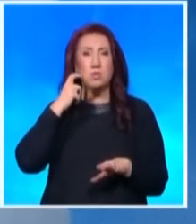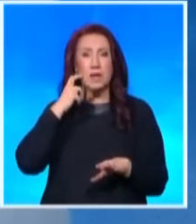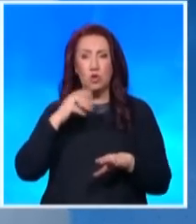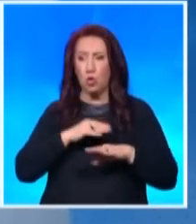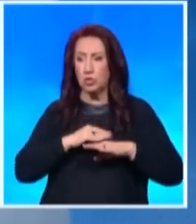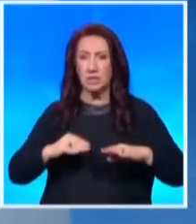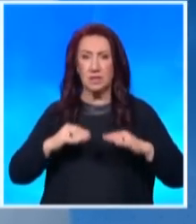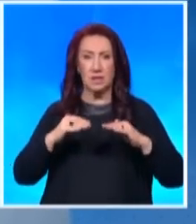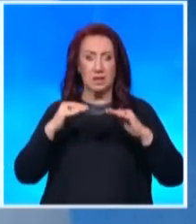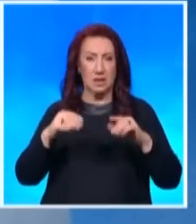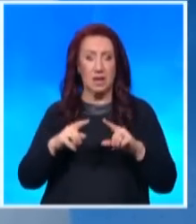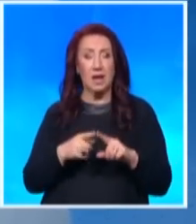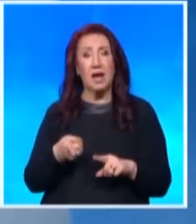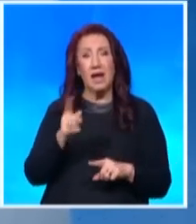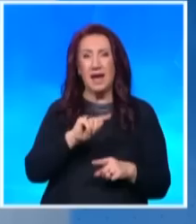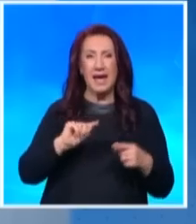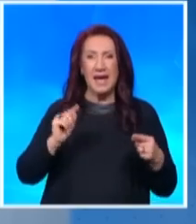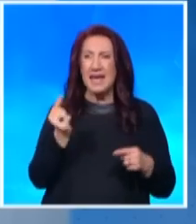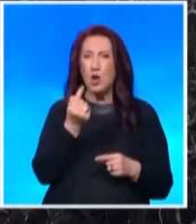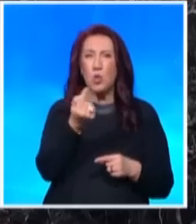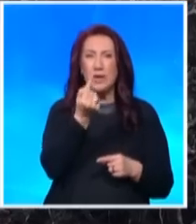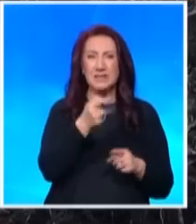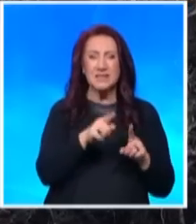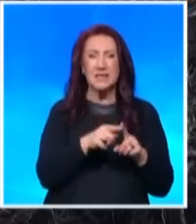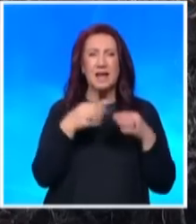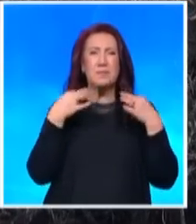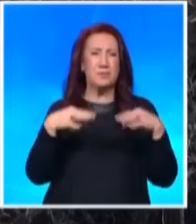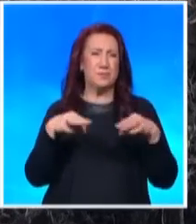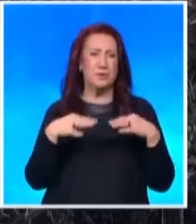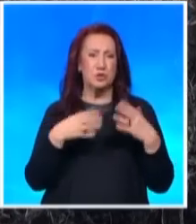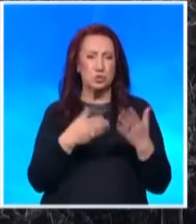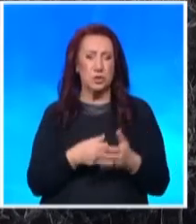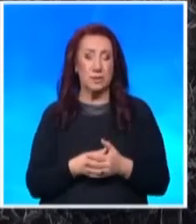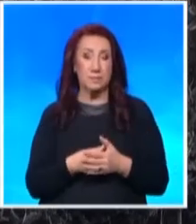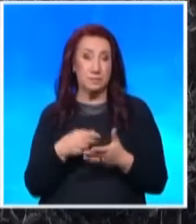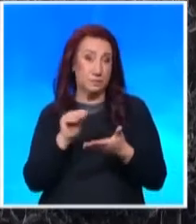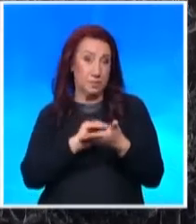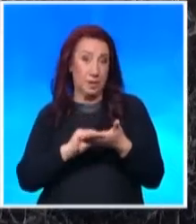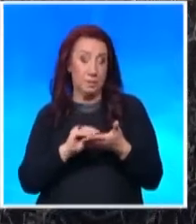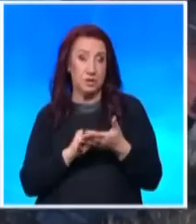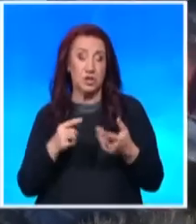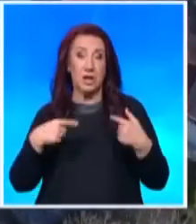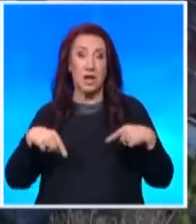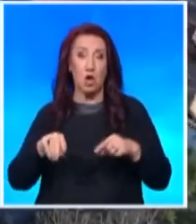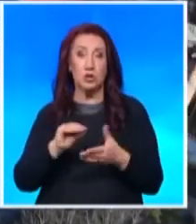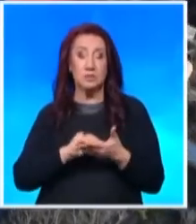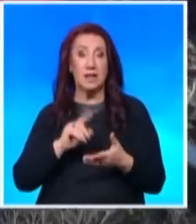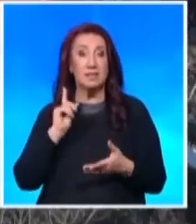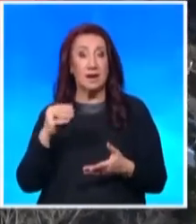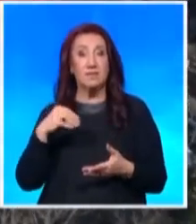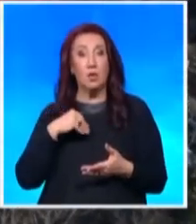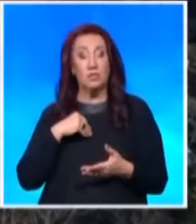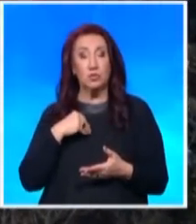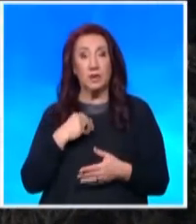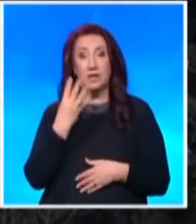подпорни стени, а иглолисните напълно изсъхнали. В документа се казва още, че районната администрация трябва да бъде уведомена